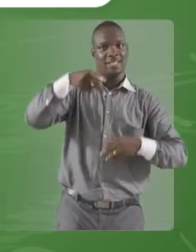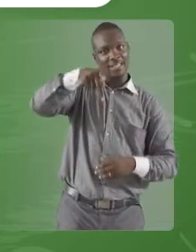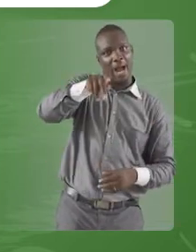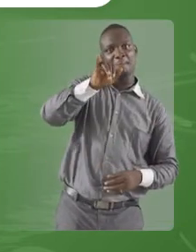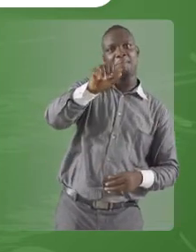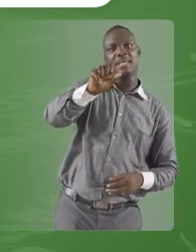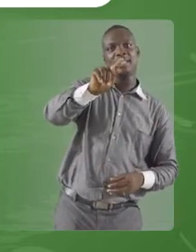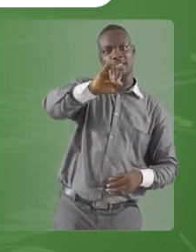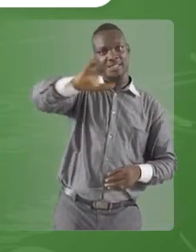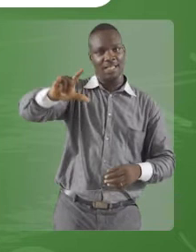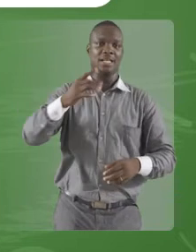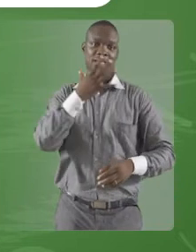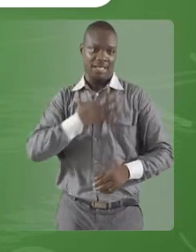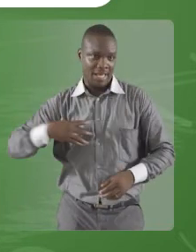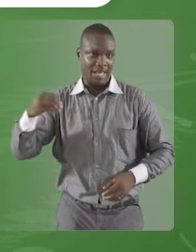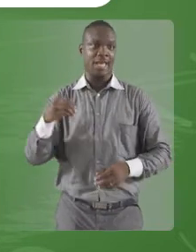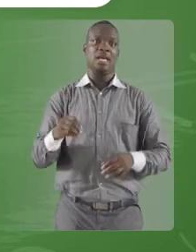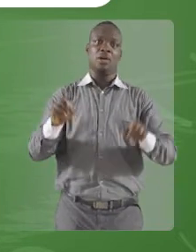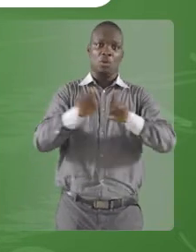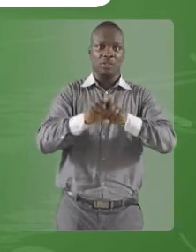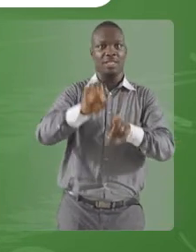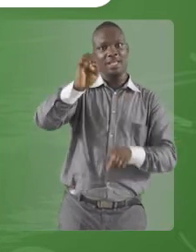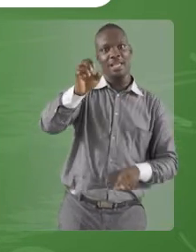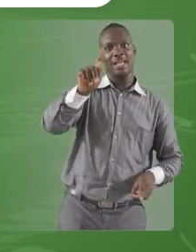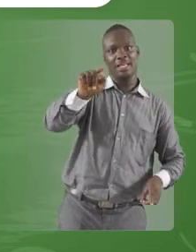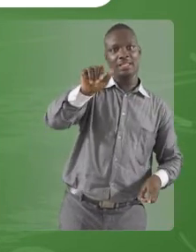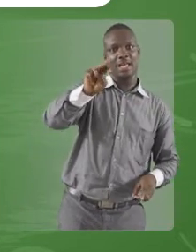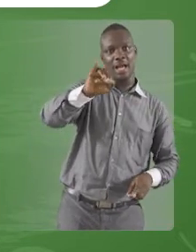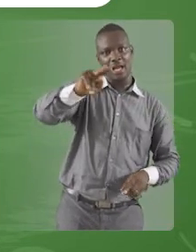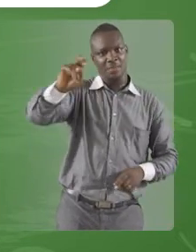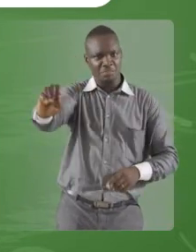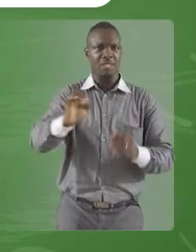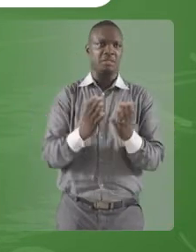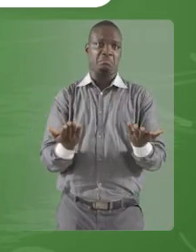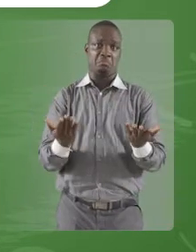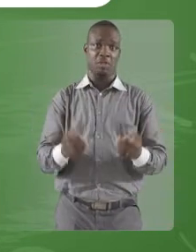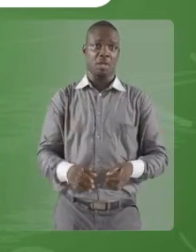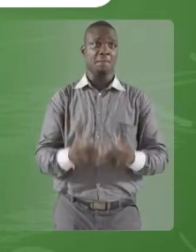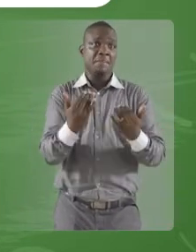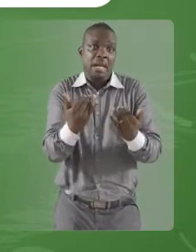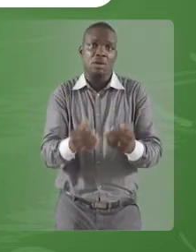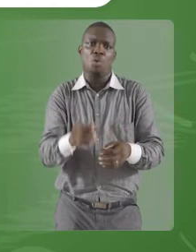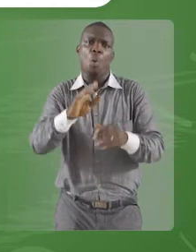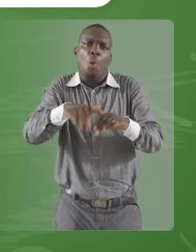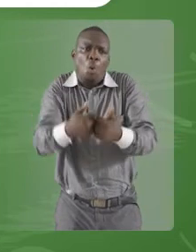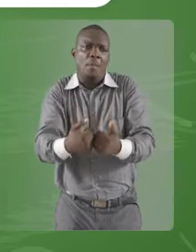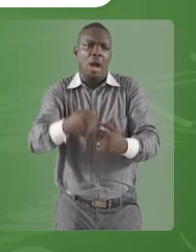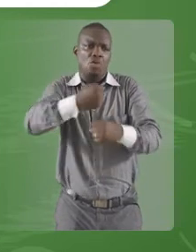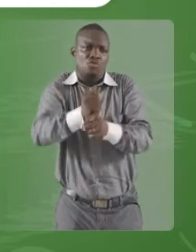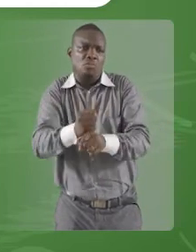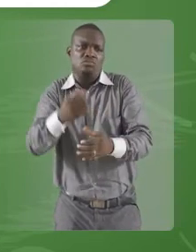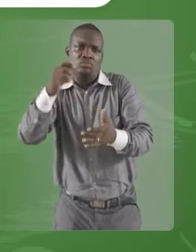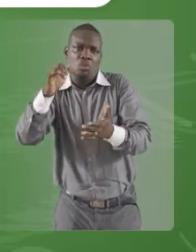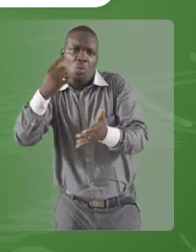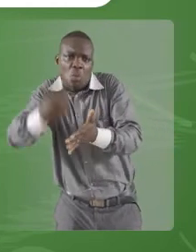quoi est composée l'étamine? L'étamine est composée d'un filet surmonté d'une anthère. Et l'étamine